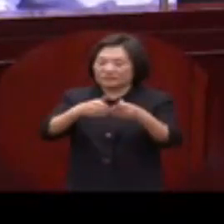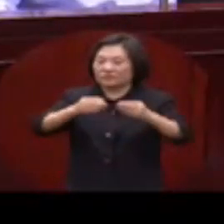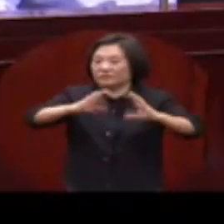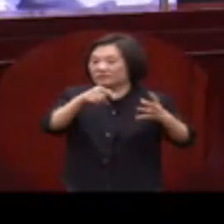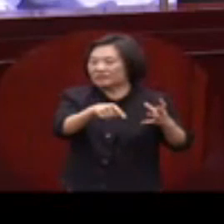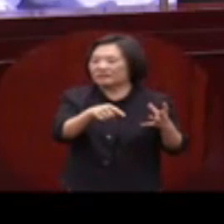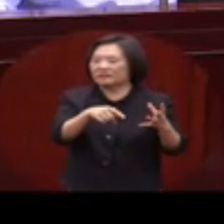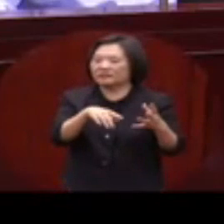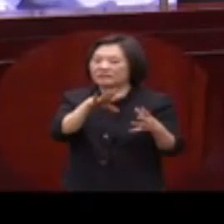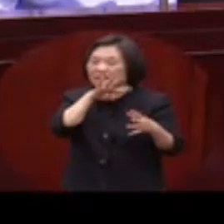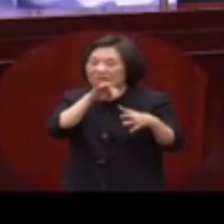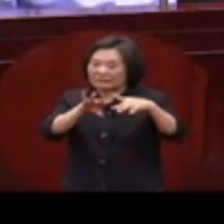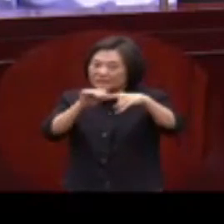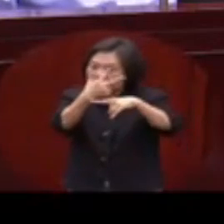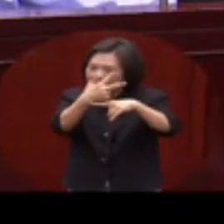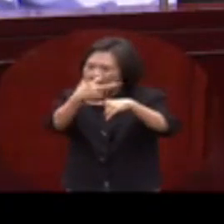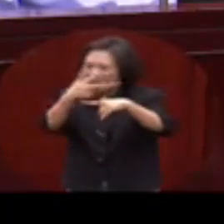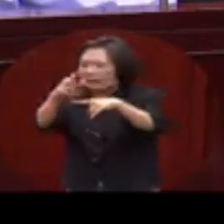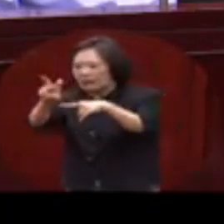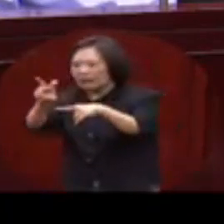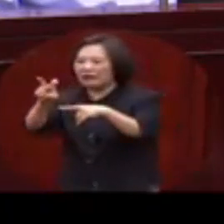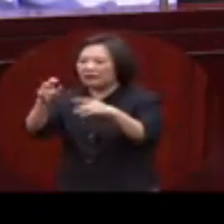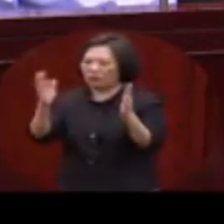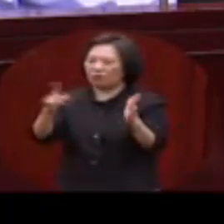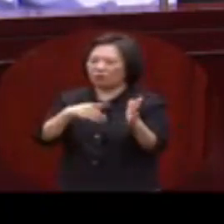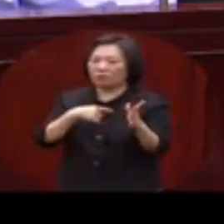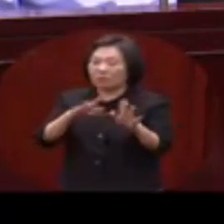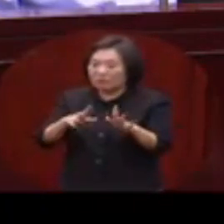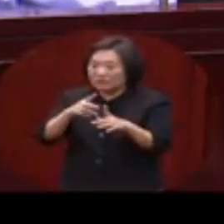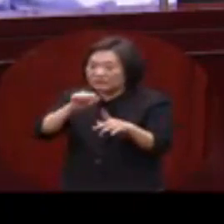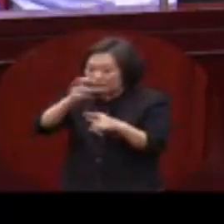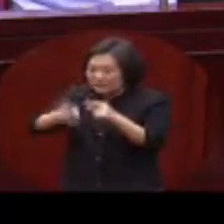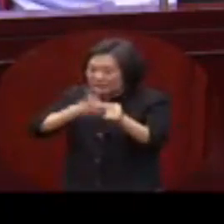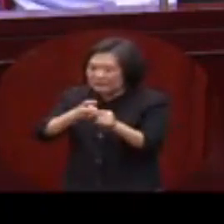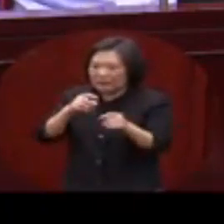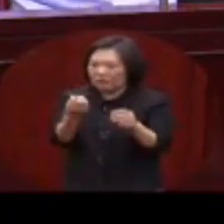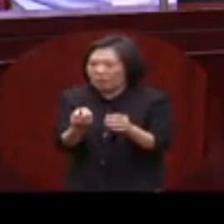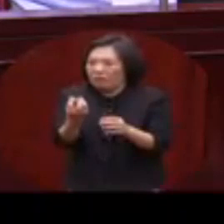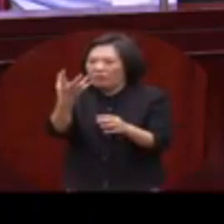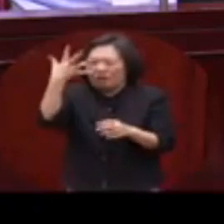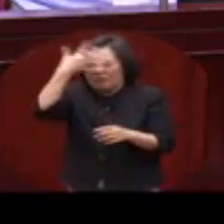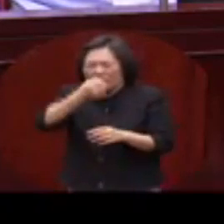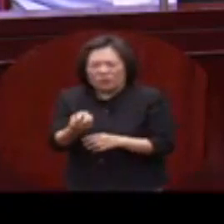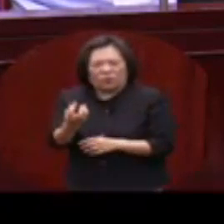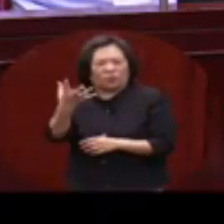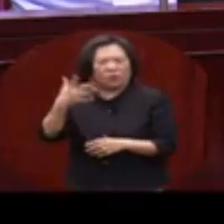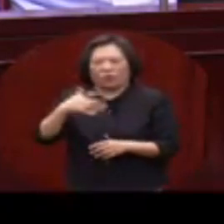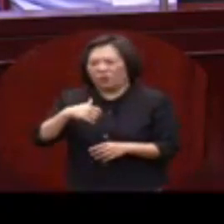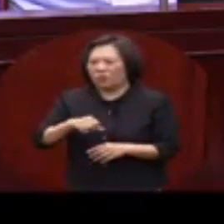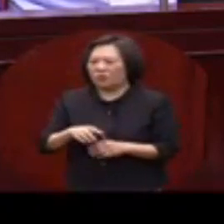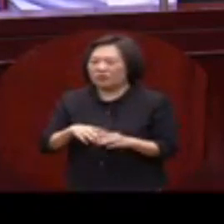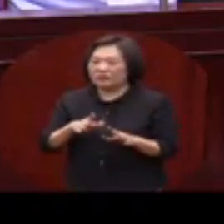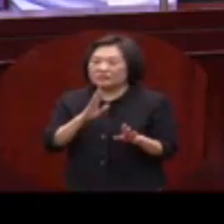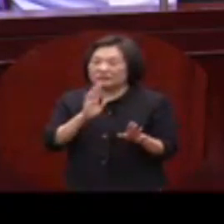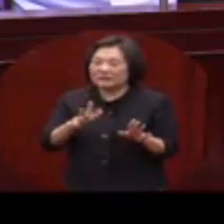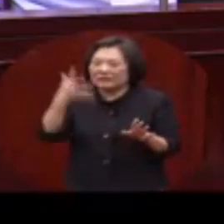从7%变20%，花了130年，我们台湾只有30年。所以今天台湾不是老化严重，是老化的速